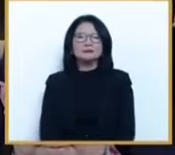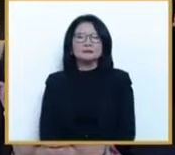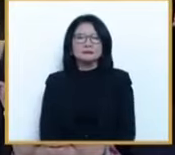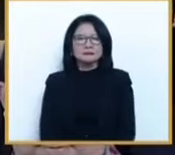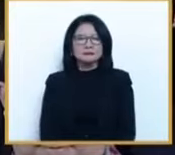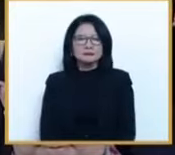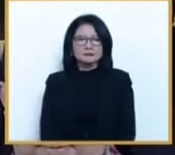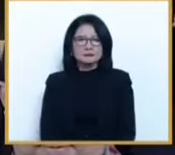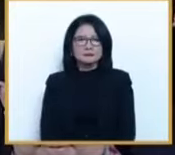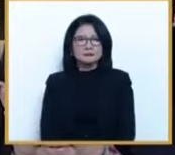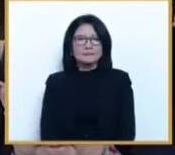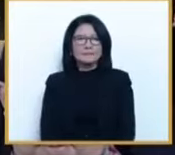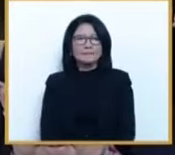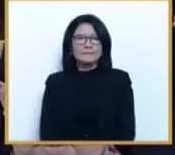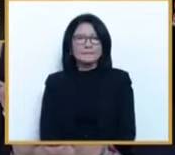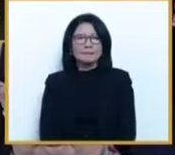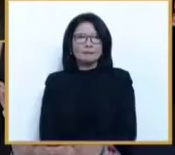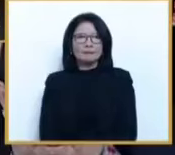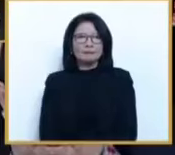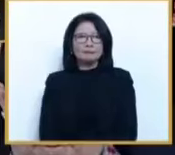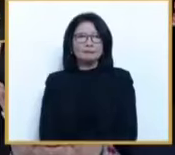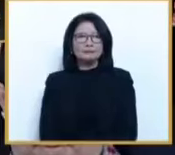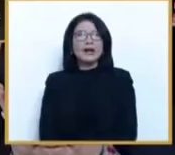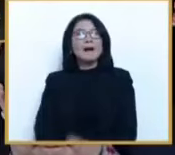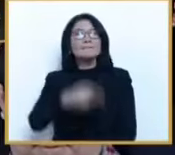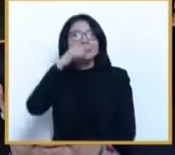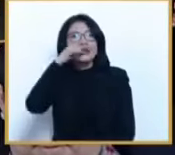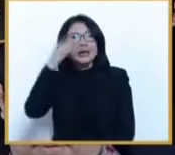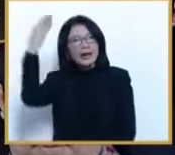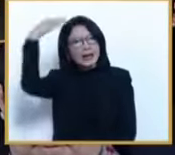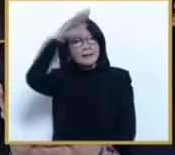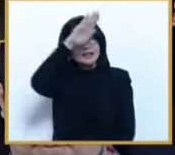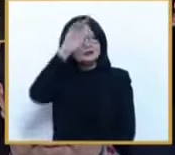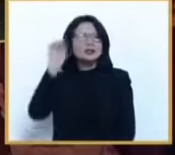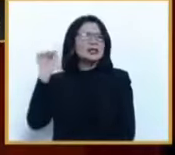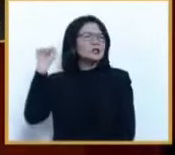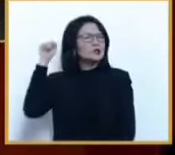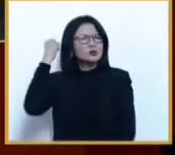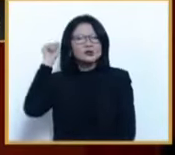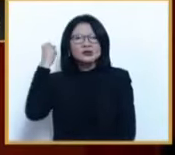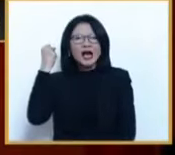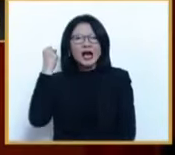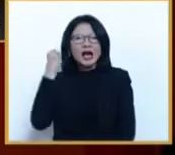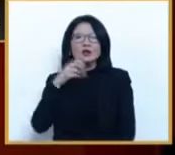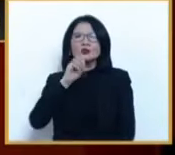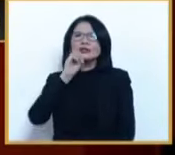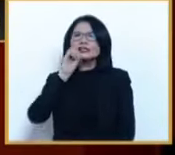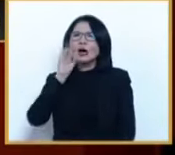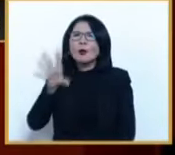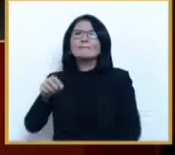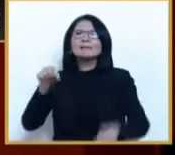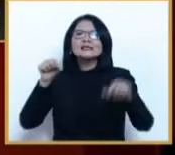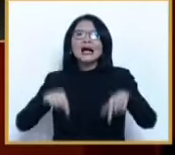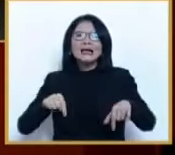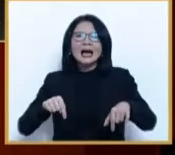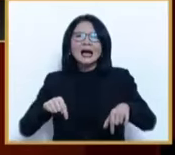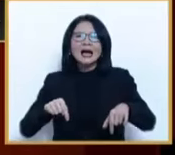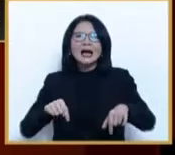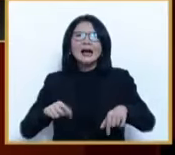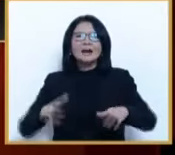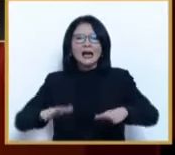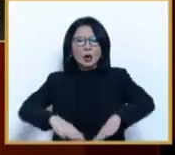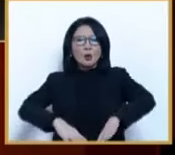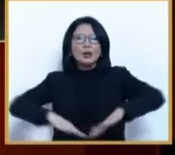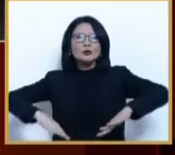persilakan Kang Emil pertanyaan Kang Emil sulit tidak mudah untuk saya jawab saat ini kenapa karena